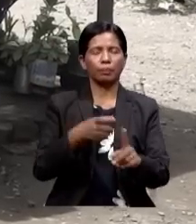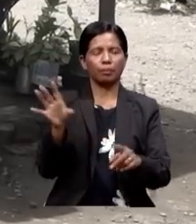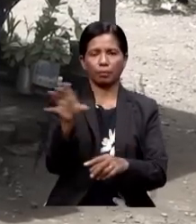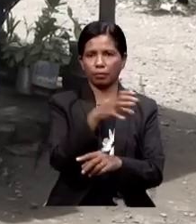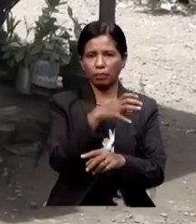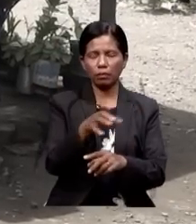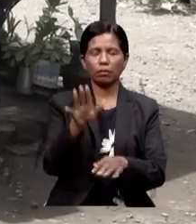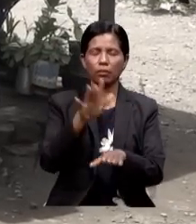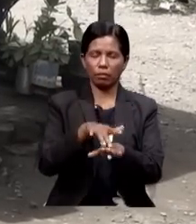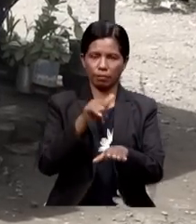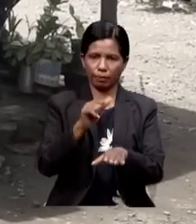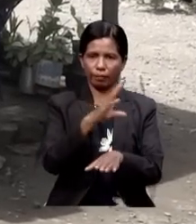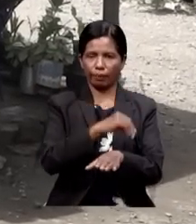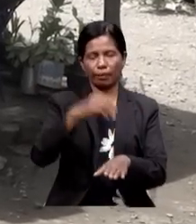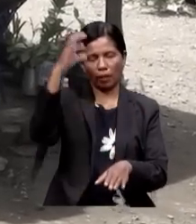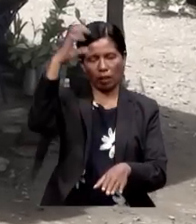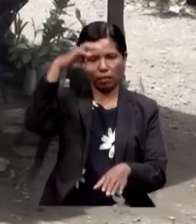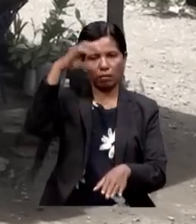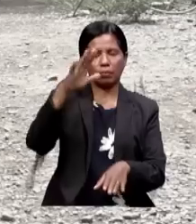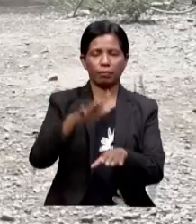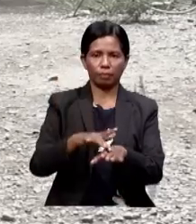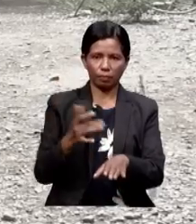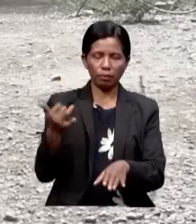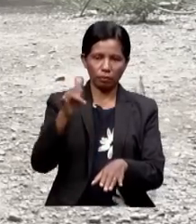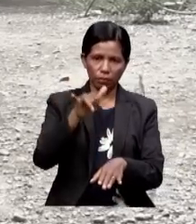sud, no mos udan be ni turuk.